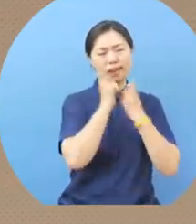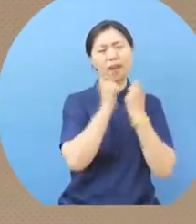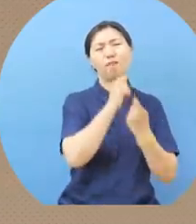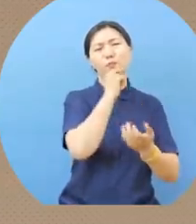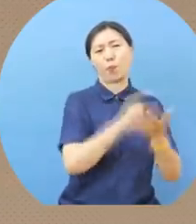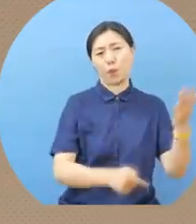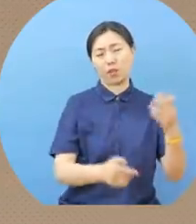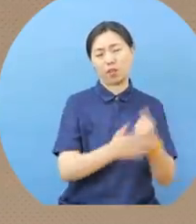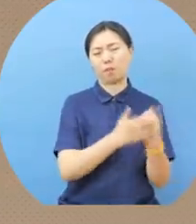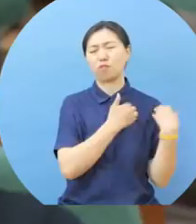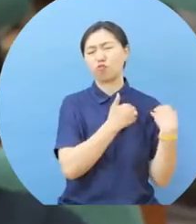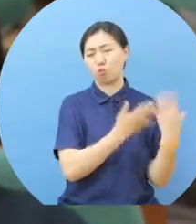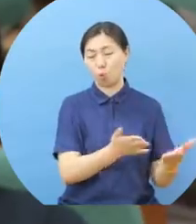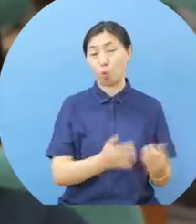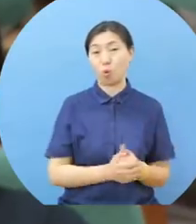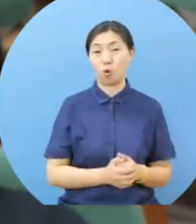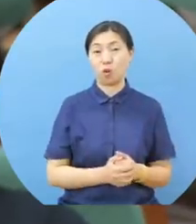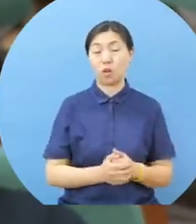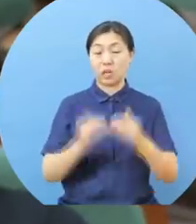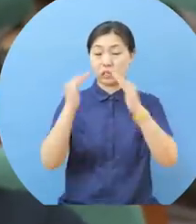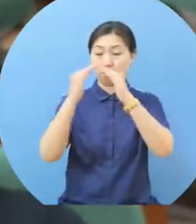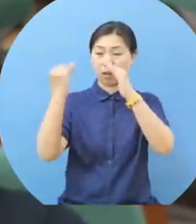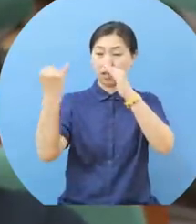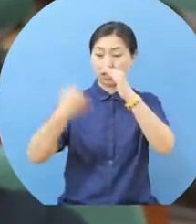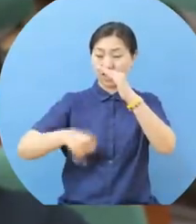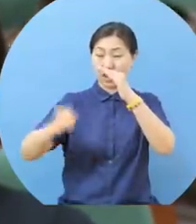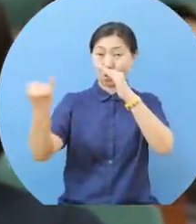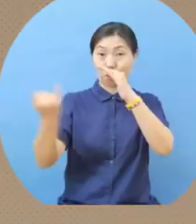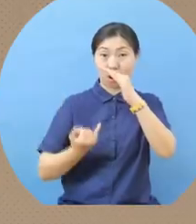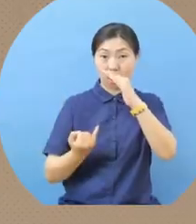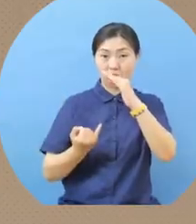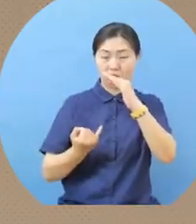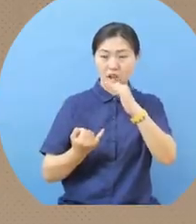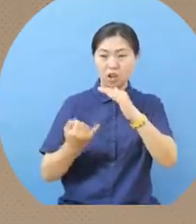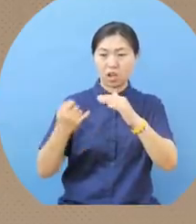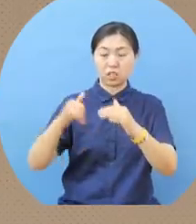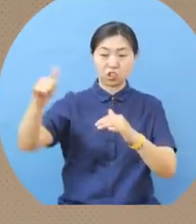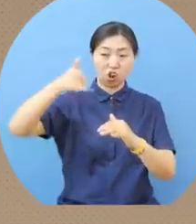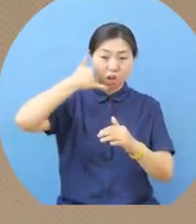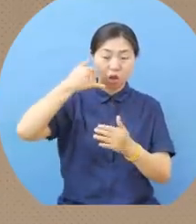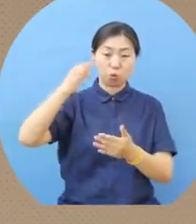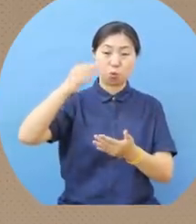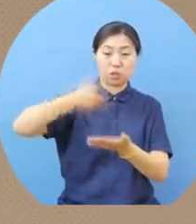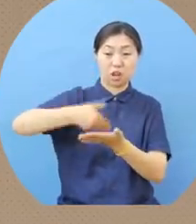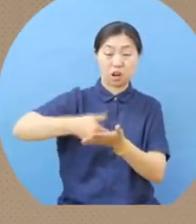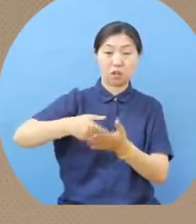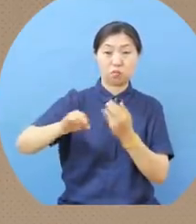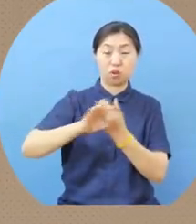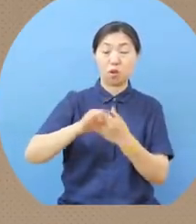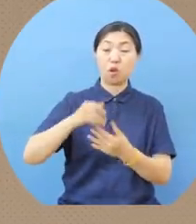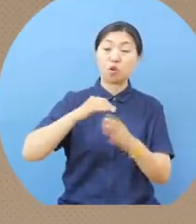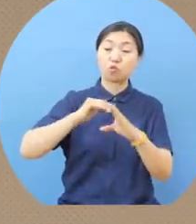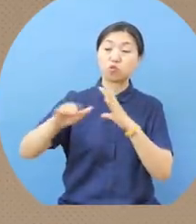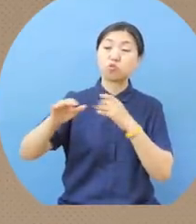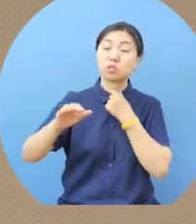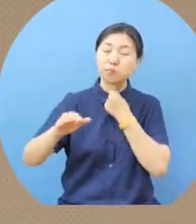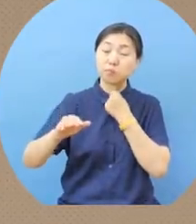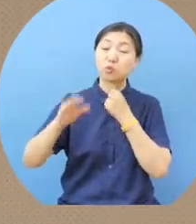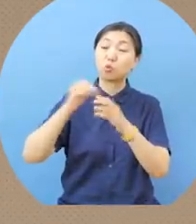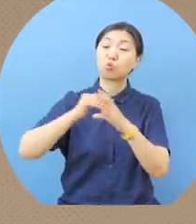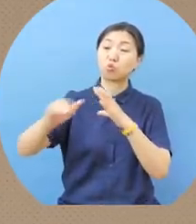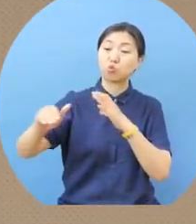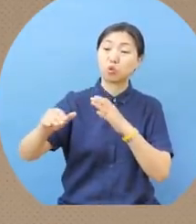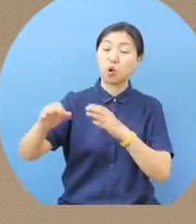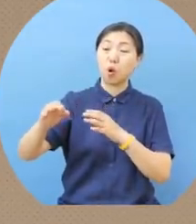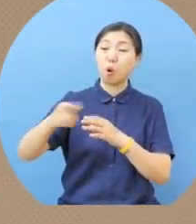둬요 그럼 따라 있느 따라 엘모 전화와 가지고 논 덜어 주고 싶음 죽어 아니고 싶어 너